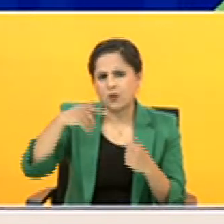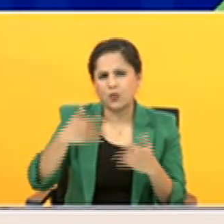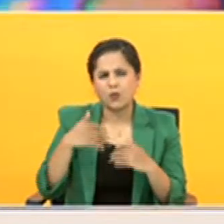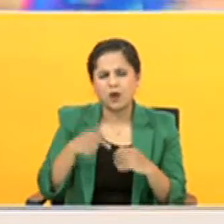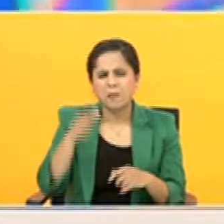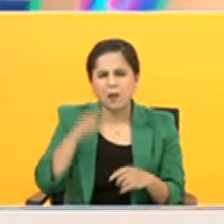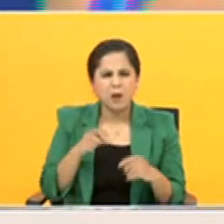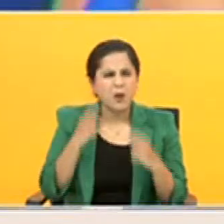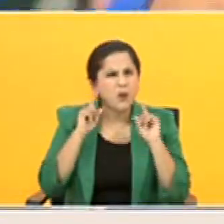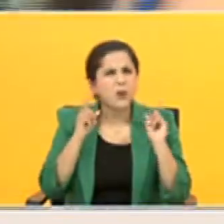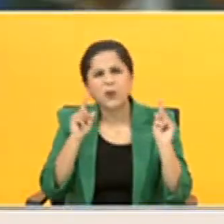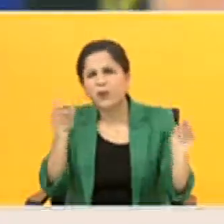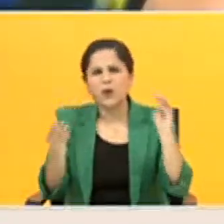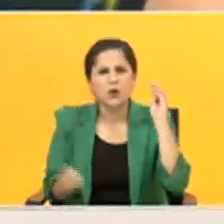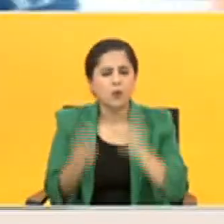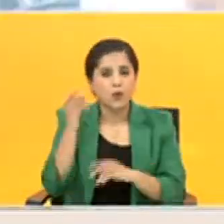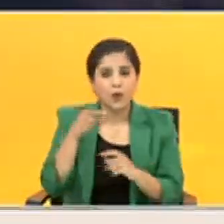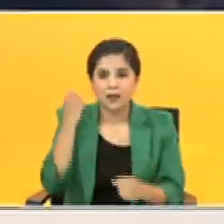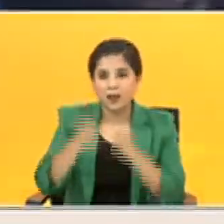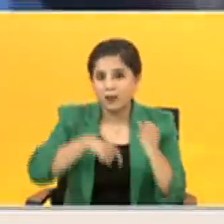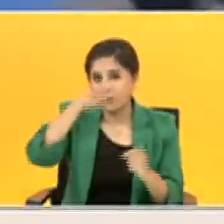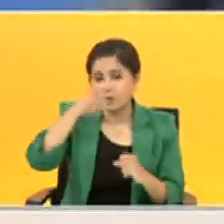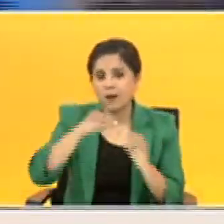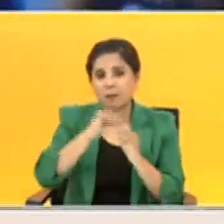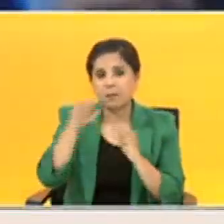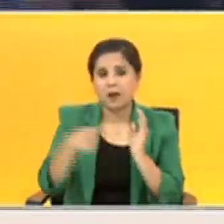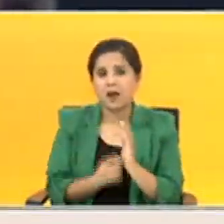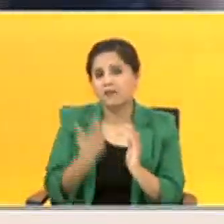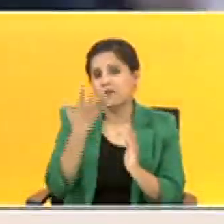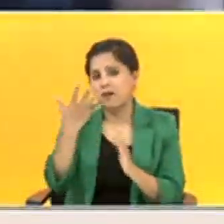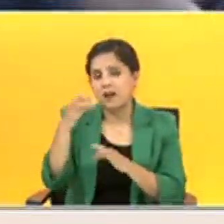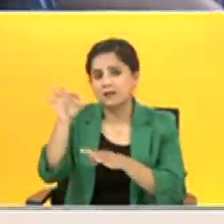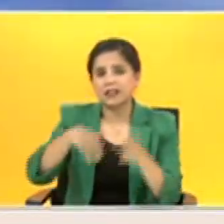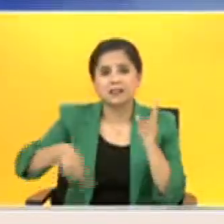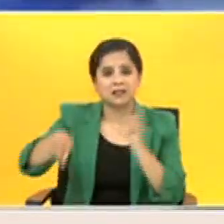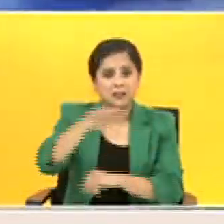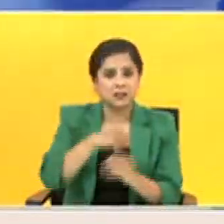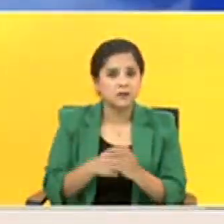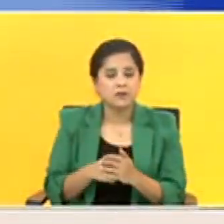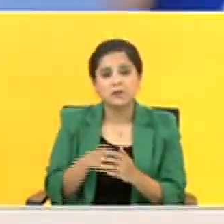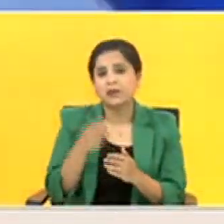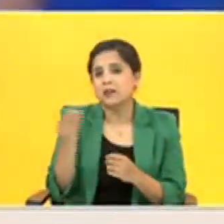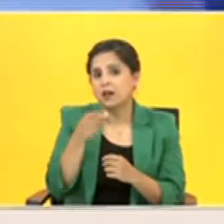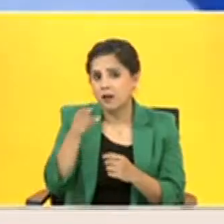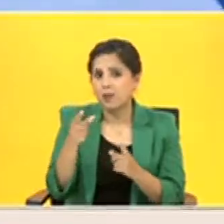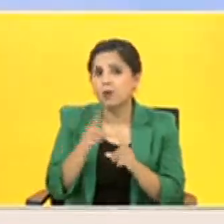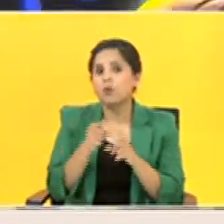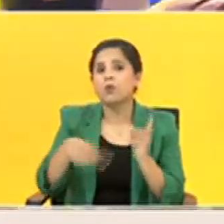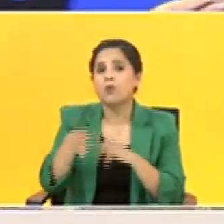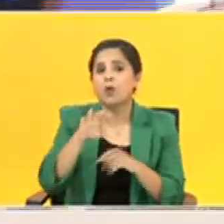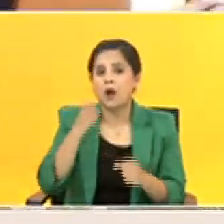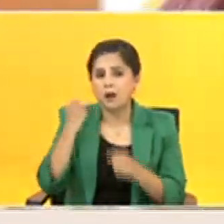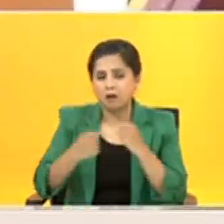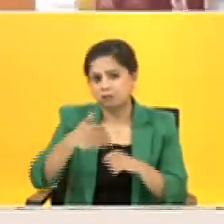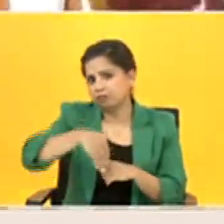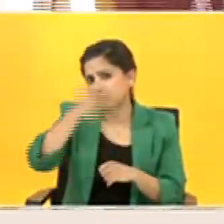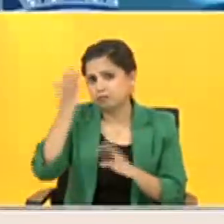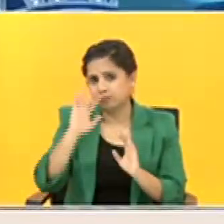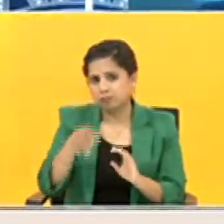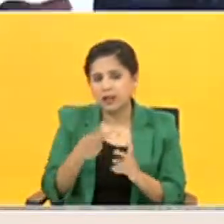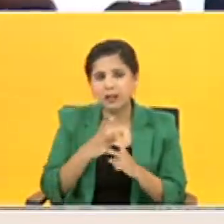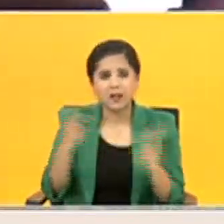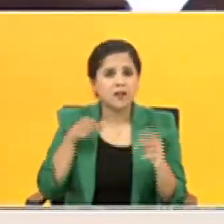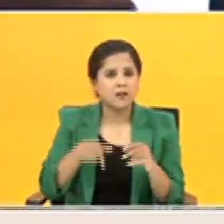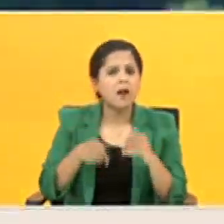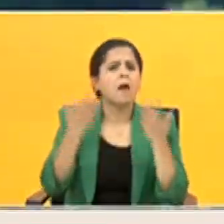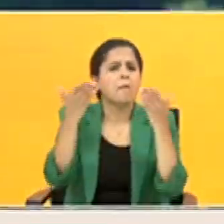रही। खेलो इंडिया के दौरान बिहार के 5 शहरों ने मेजबानी की थी। वहां अलग अलग कैटेगरी के मैच